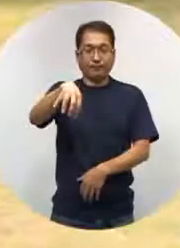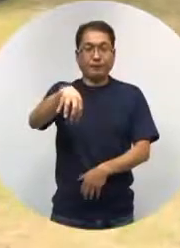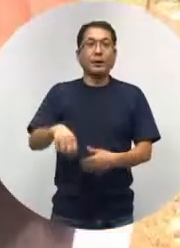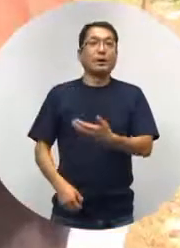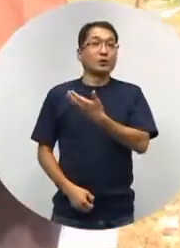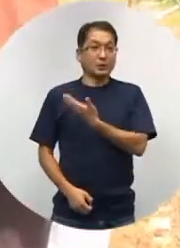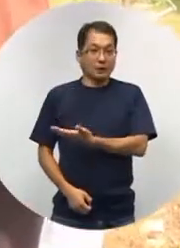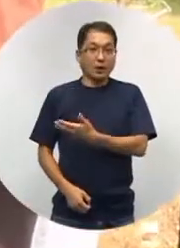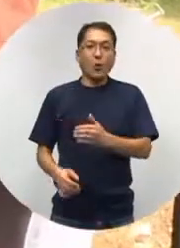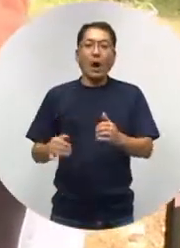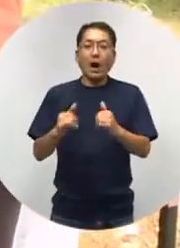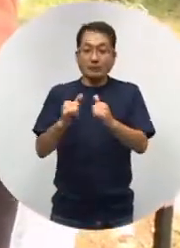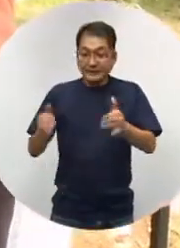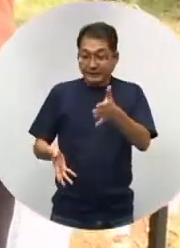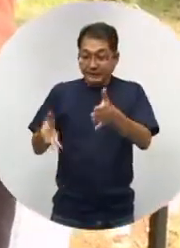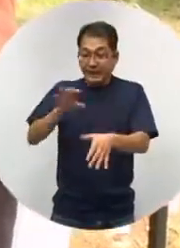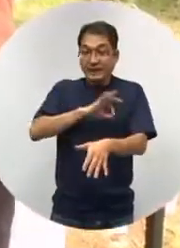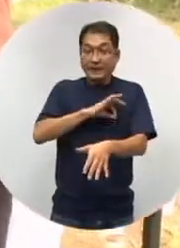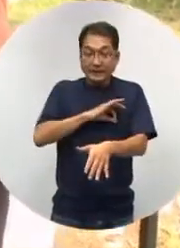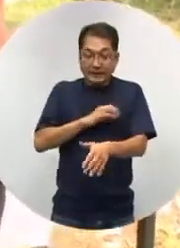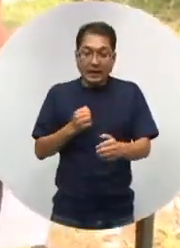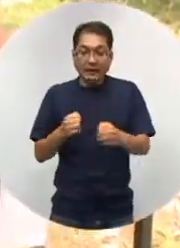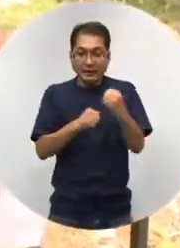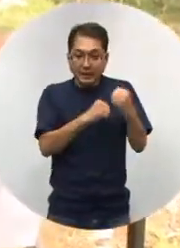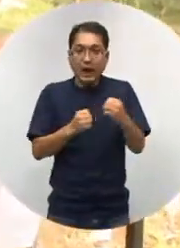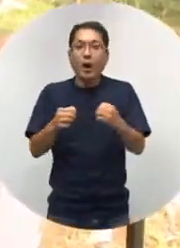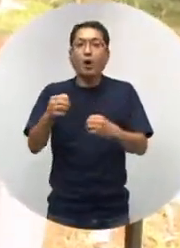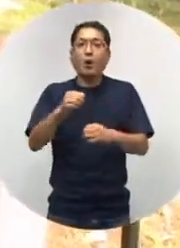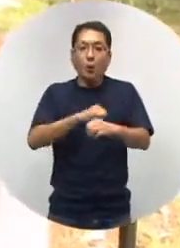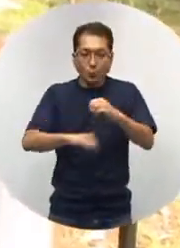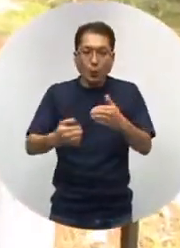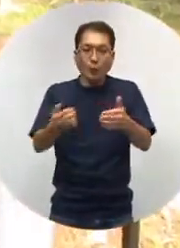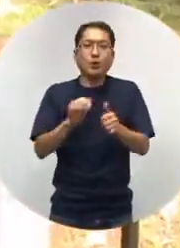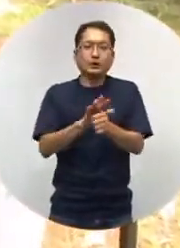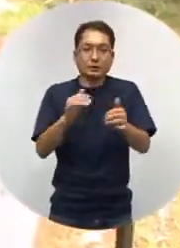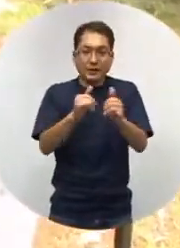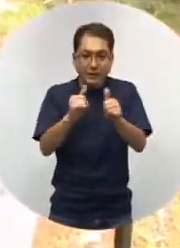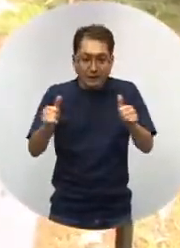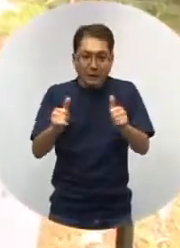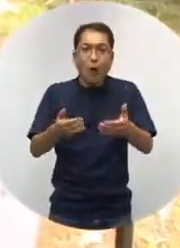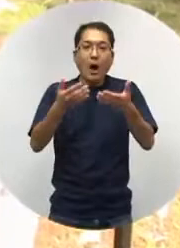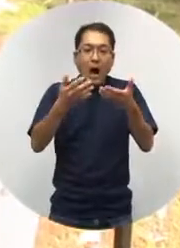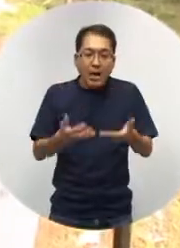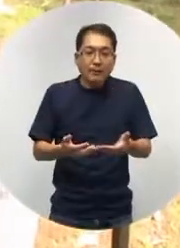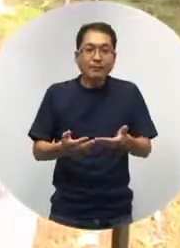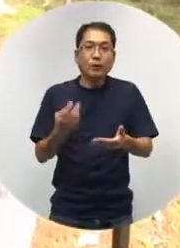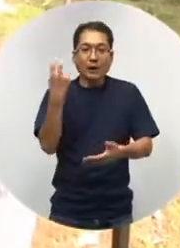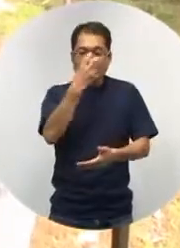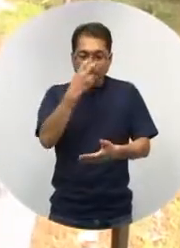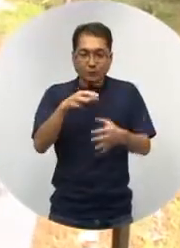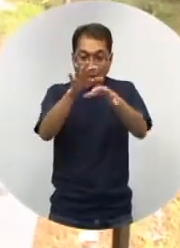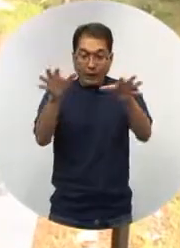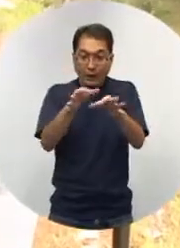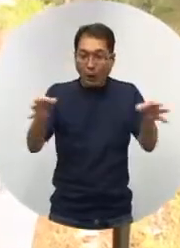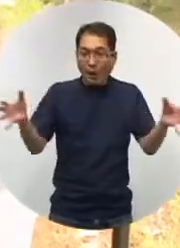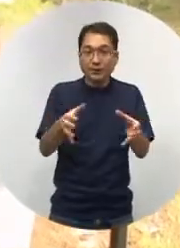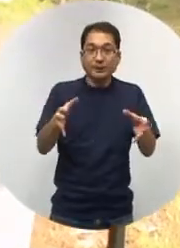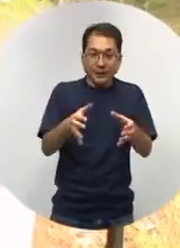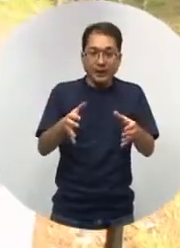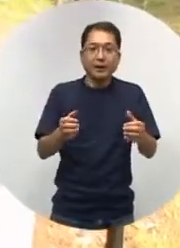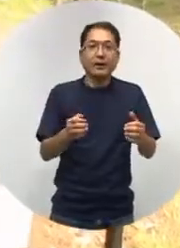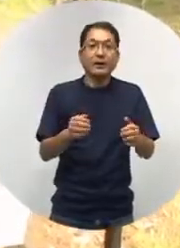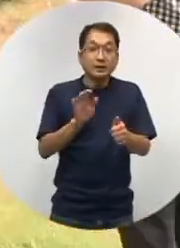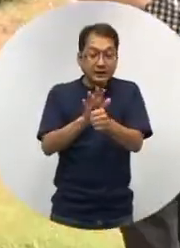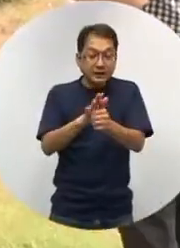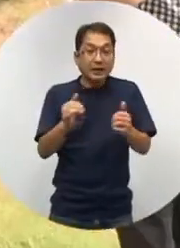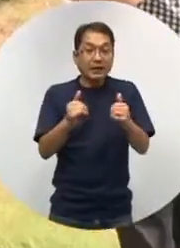は民生委員が避難行動要支援者の皆さんの安否確認の結果を収集し、支援が必要な方